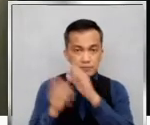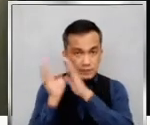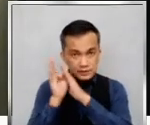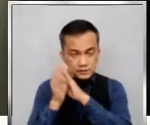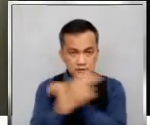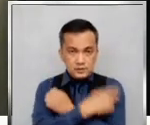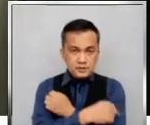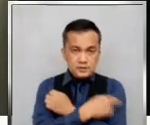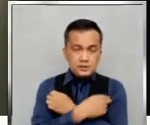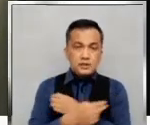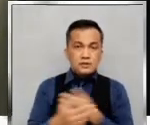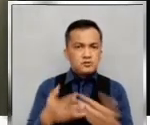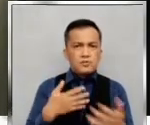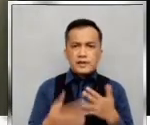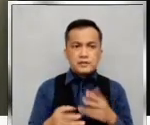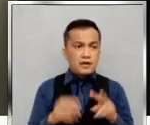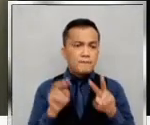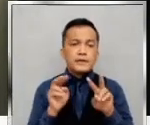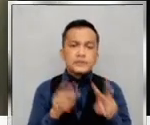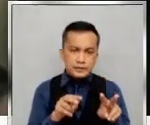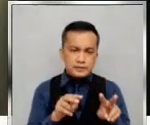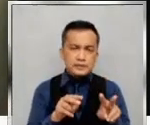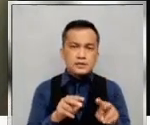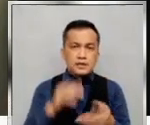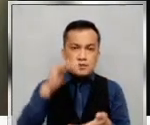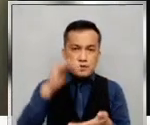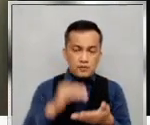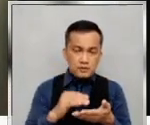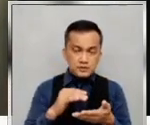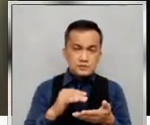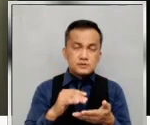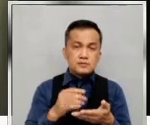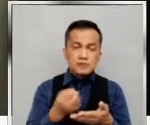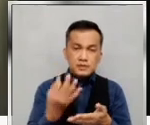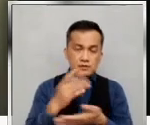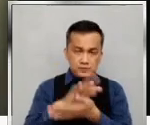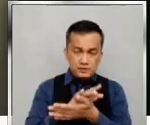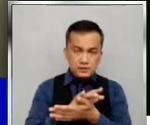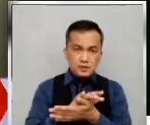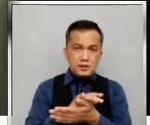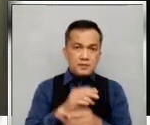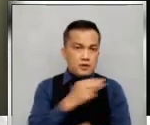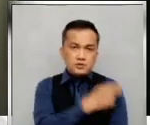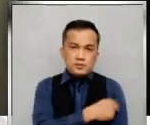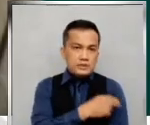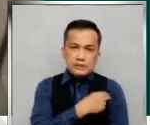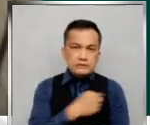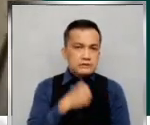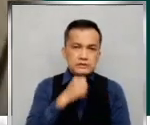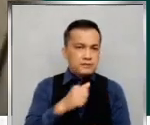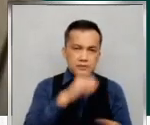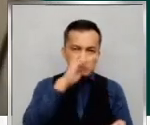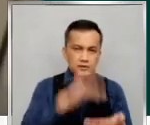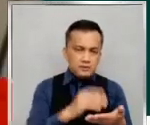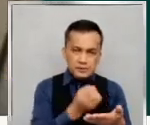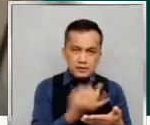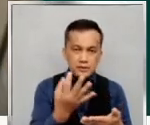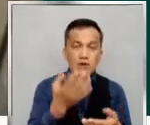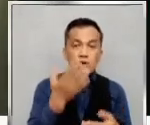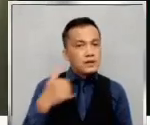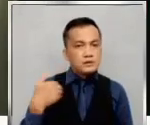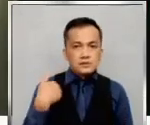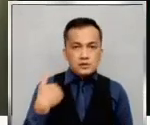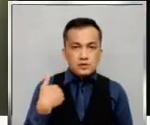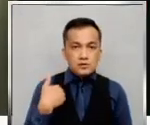the hospital admissions will not decrease yet. Not yet. Because the cases will still be very